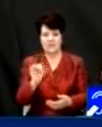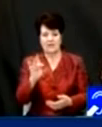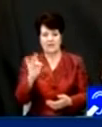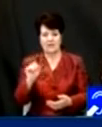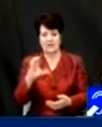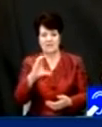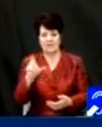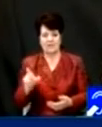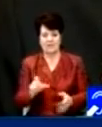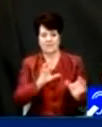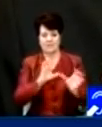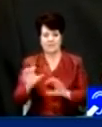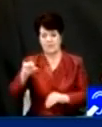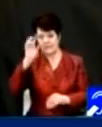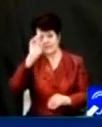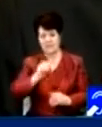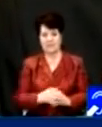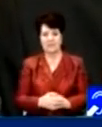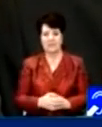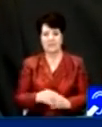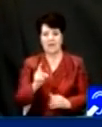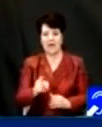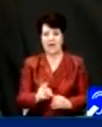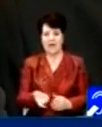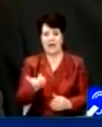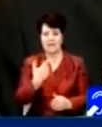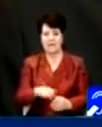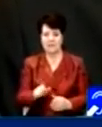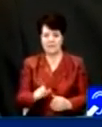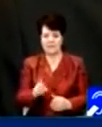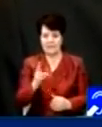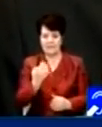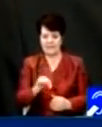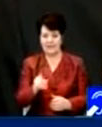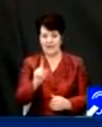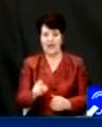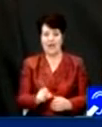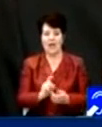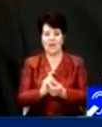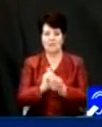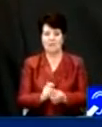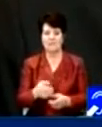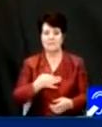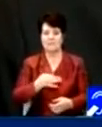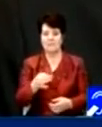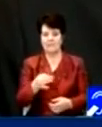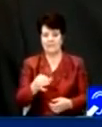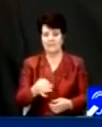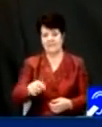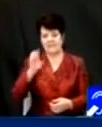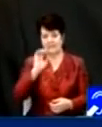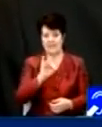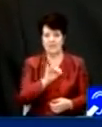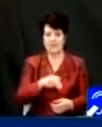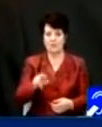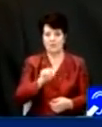a securității statului, a demnității fiecărui dintre cei care au luptat pentru independența țării. Igor Dodon și a